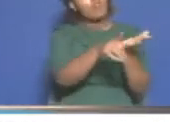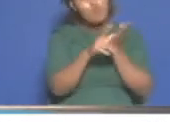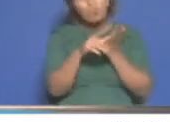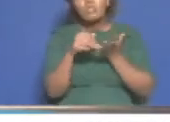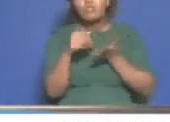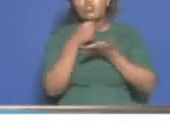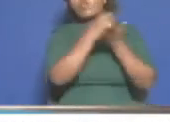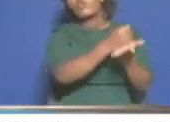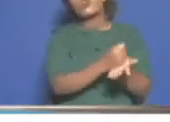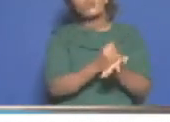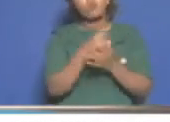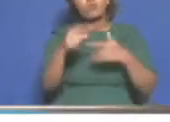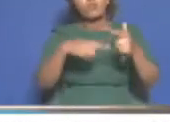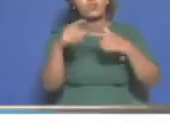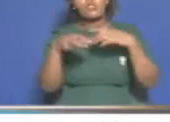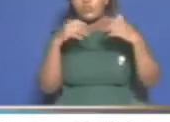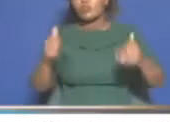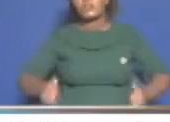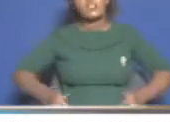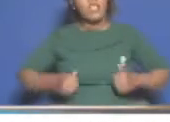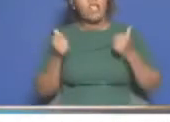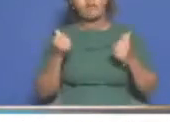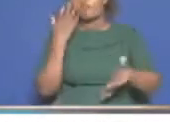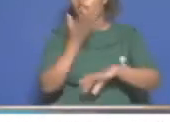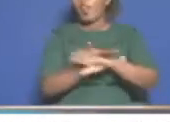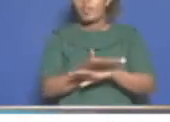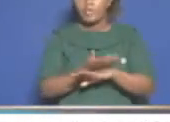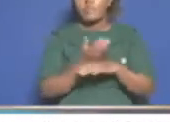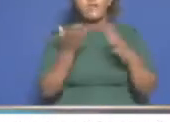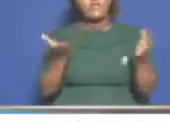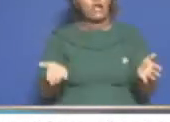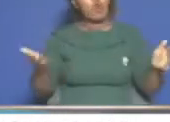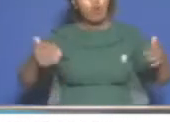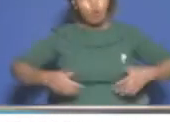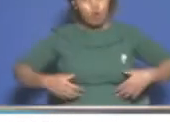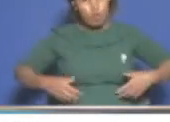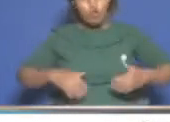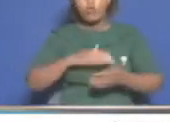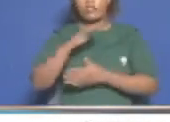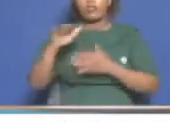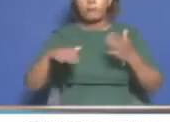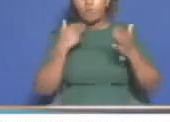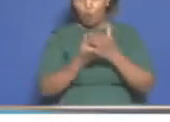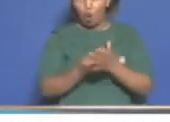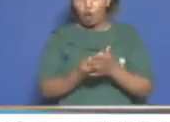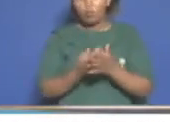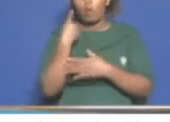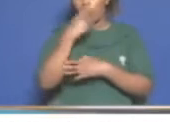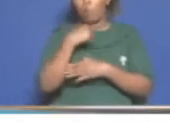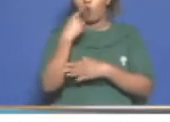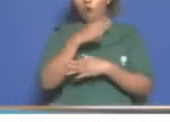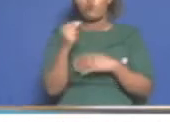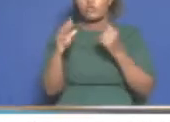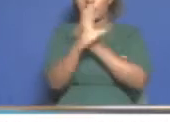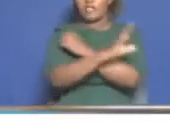katika kujistabilize kwa biashara inakuwa ni ngumu. Kwa hivyo vijana wote ambao wako katika nchi